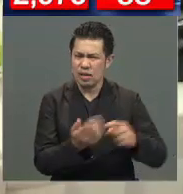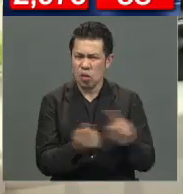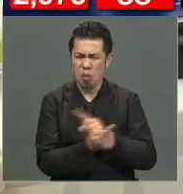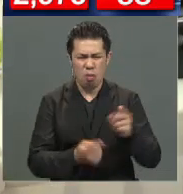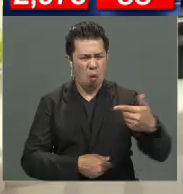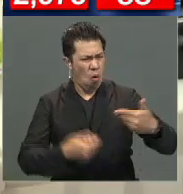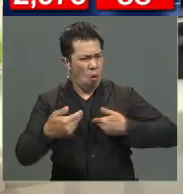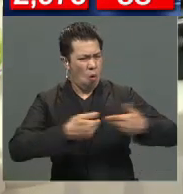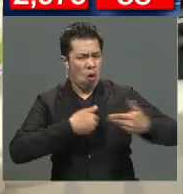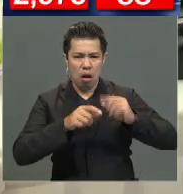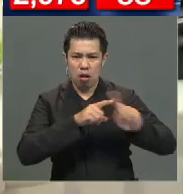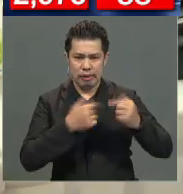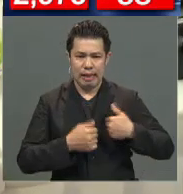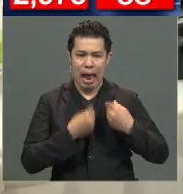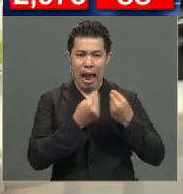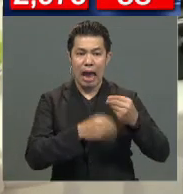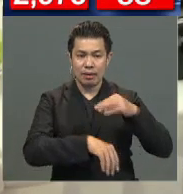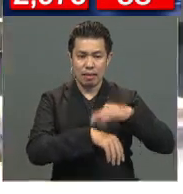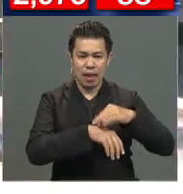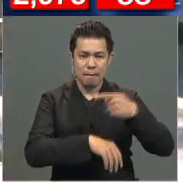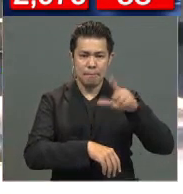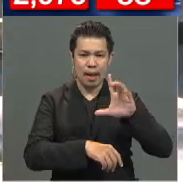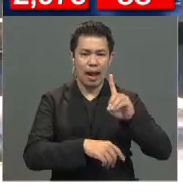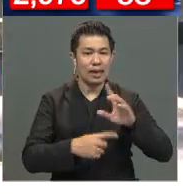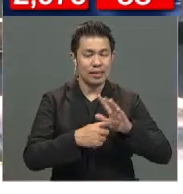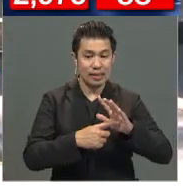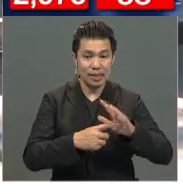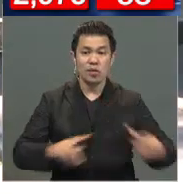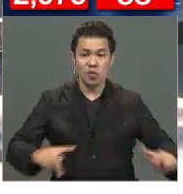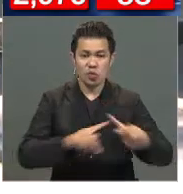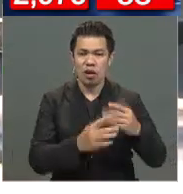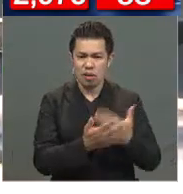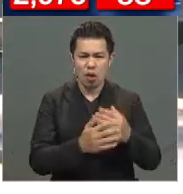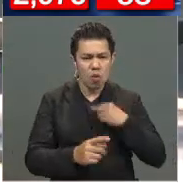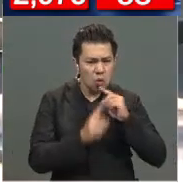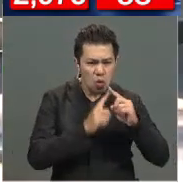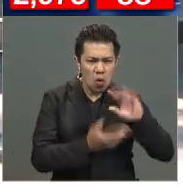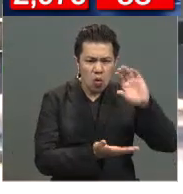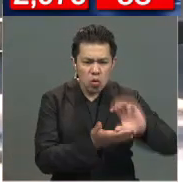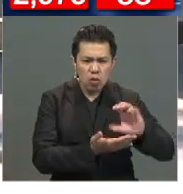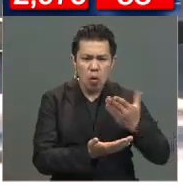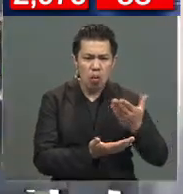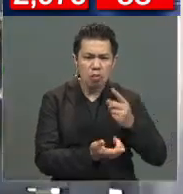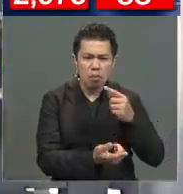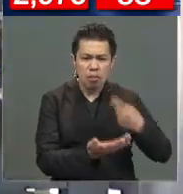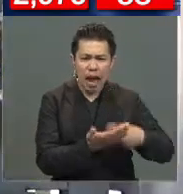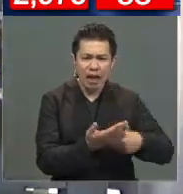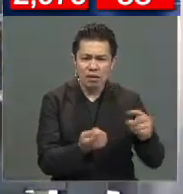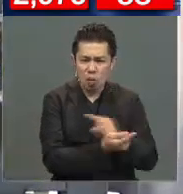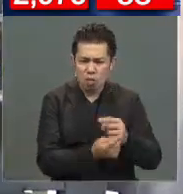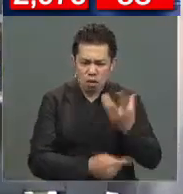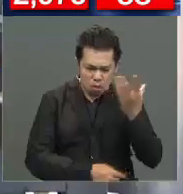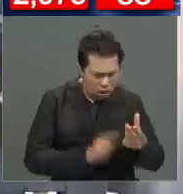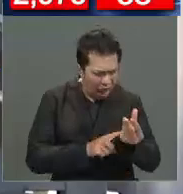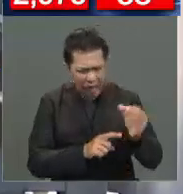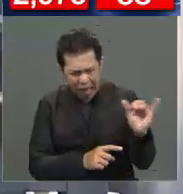การร้องเรียนอยู่ก็ได้มอบหมายให้ปลัดกระทรวงการคลังประสานกองทุนประกันสังคมไปแล้วอาจจะมีบางส่วนที่ยังตกหล่นอยู่บ้าง